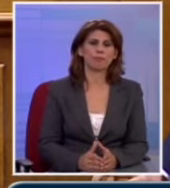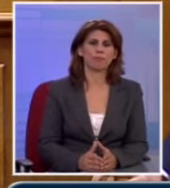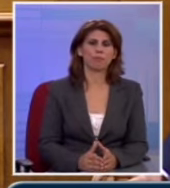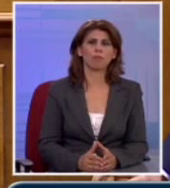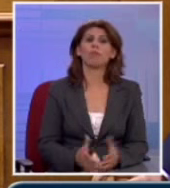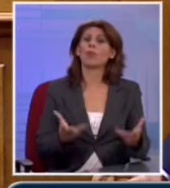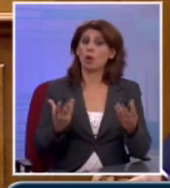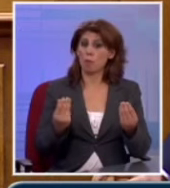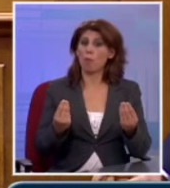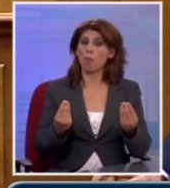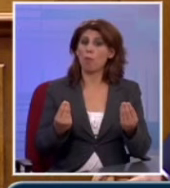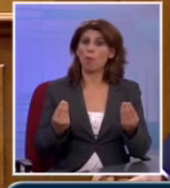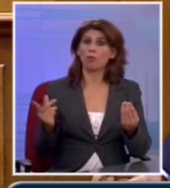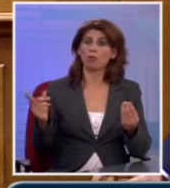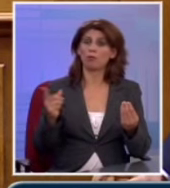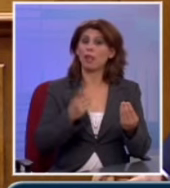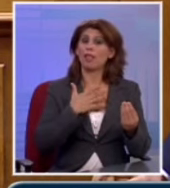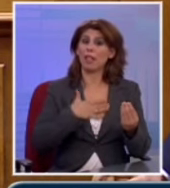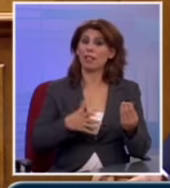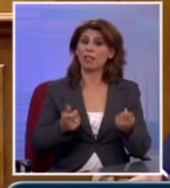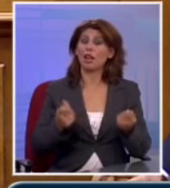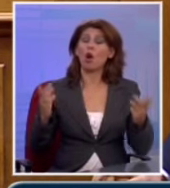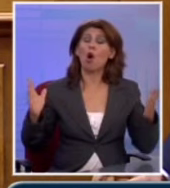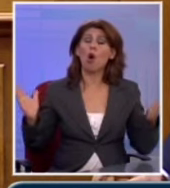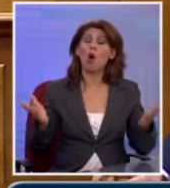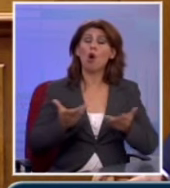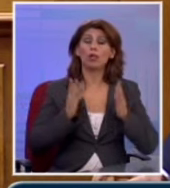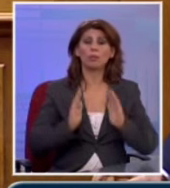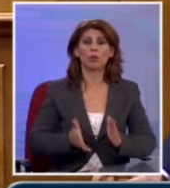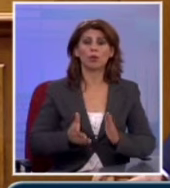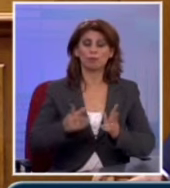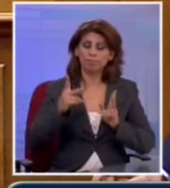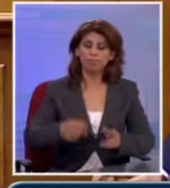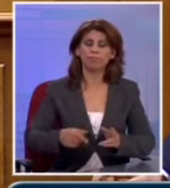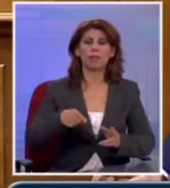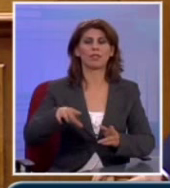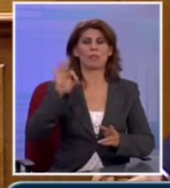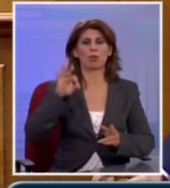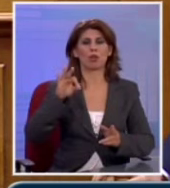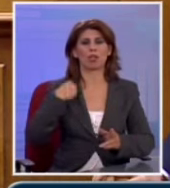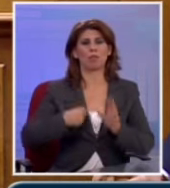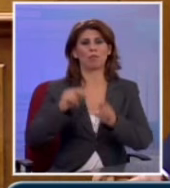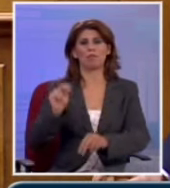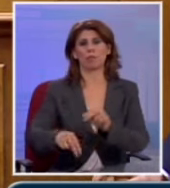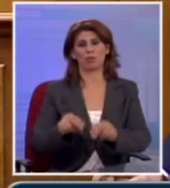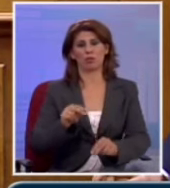πως πολλοί θα ήθελαν να κάνουν ό,τι είναι δυνατό προκειμένου να αποτρέψουν αυτή την επιλογή.